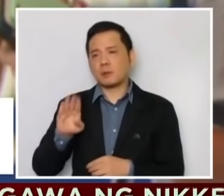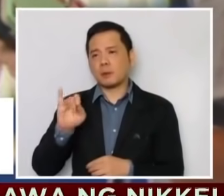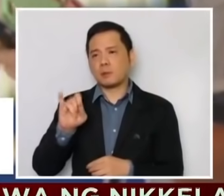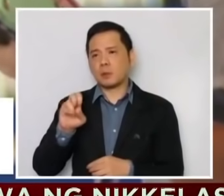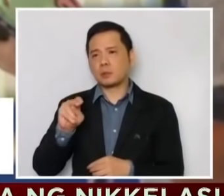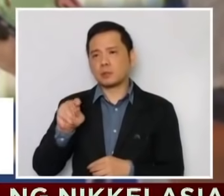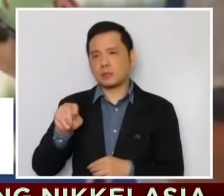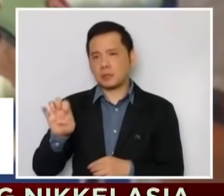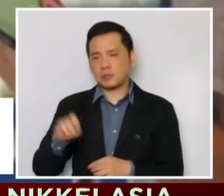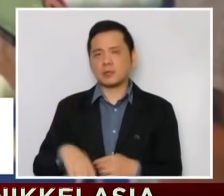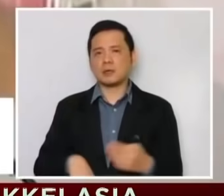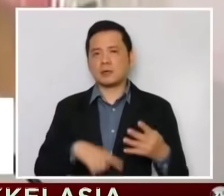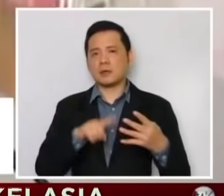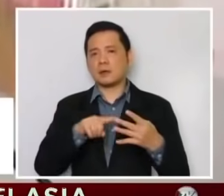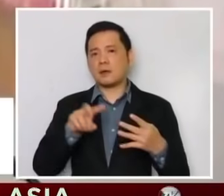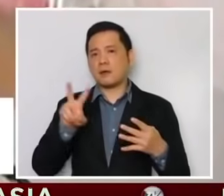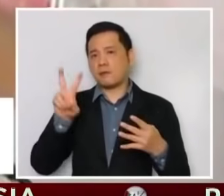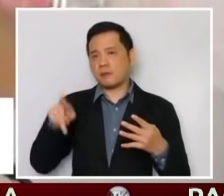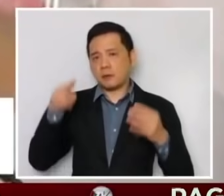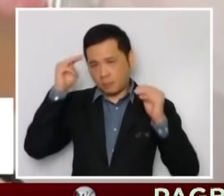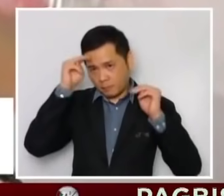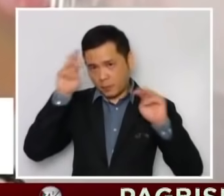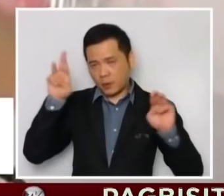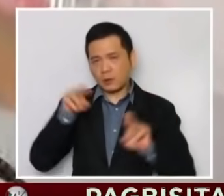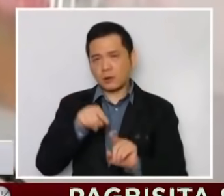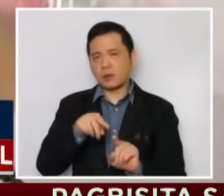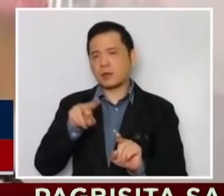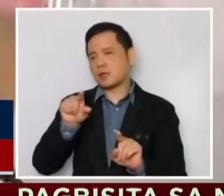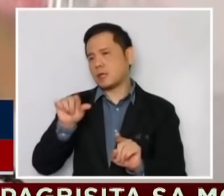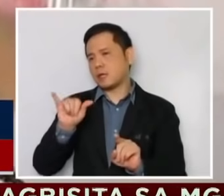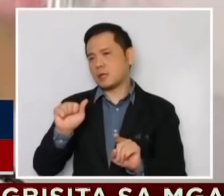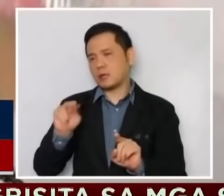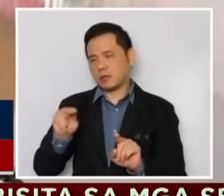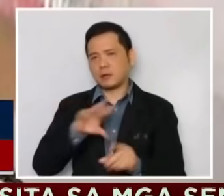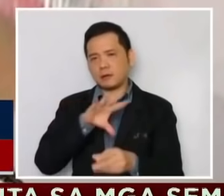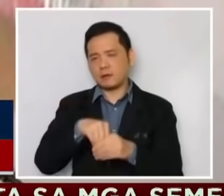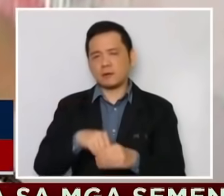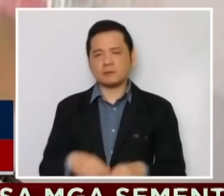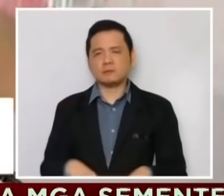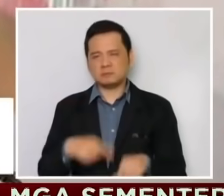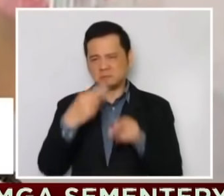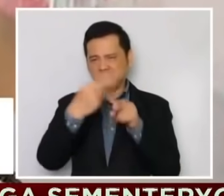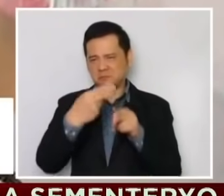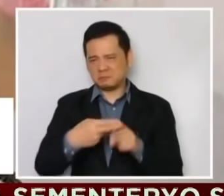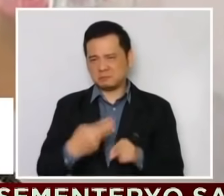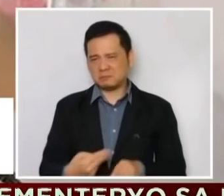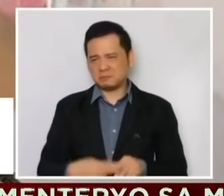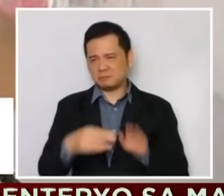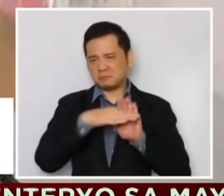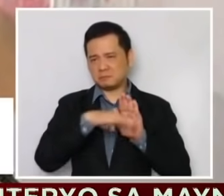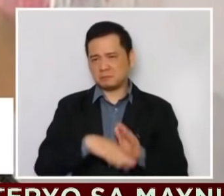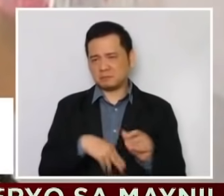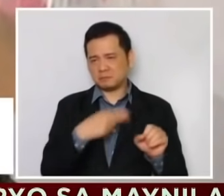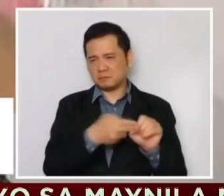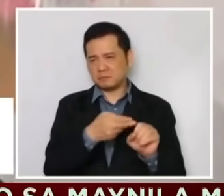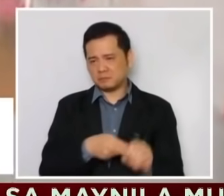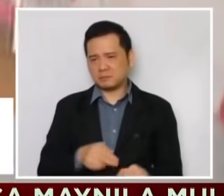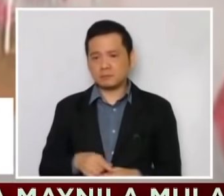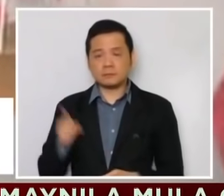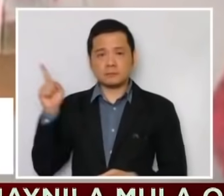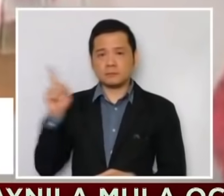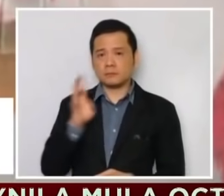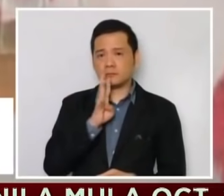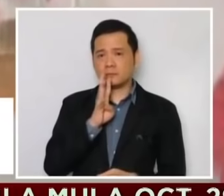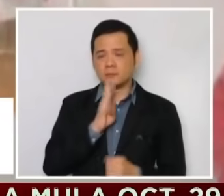Mayor Gian Soto. We take this opportunity to file and to challenge the incumbent City Mayor, si Mayor